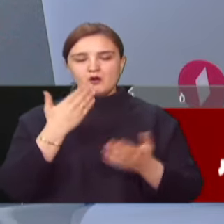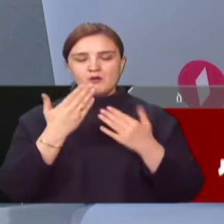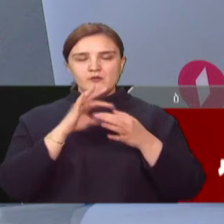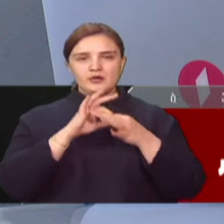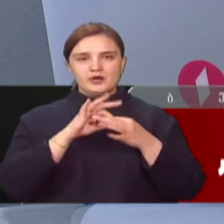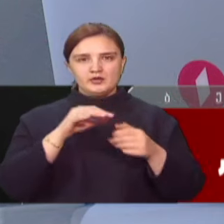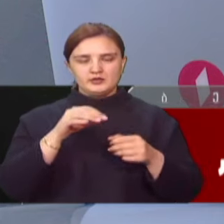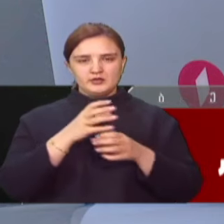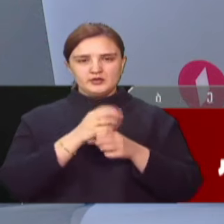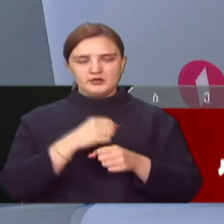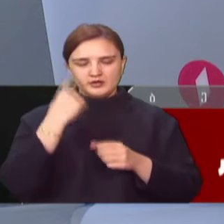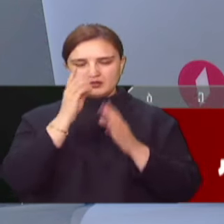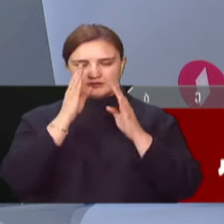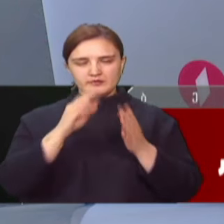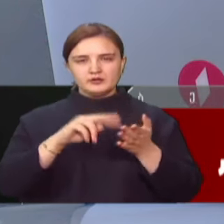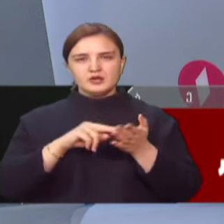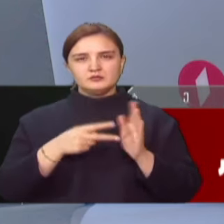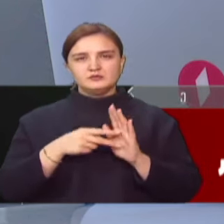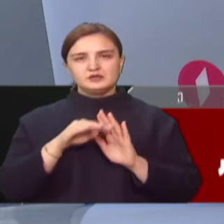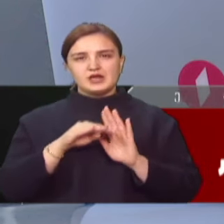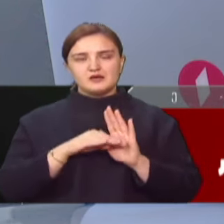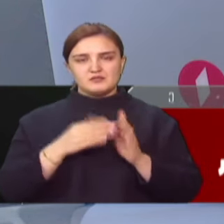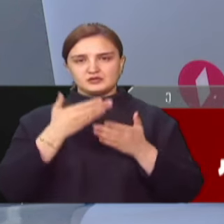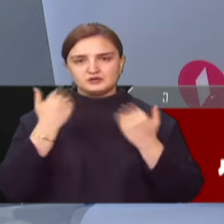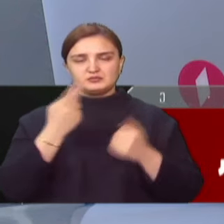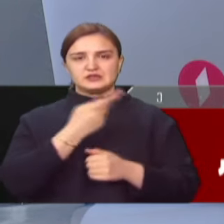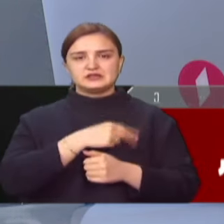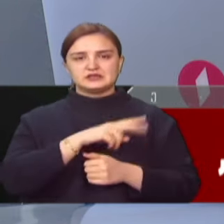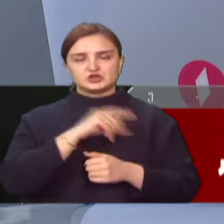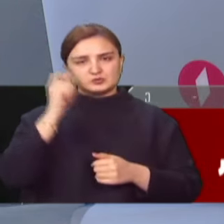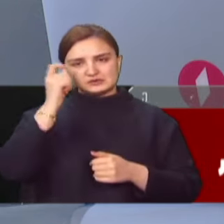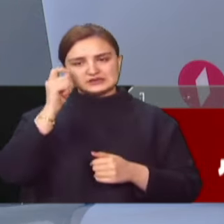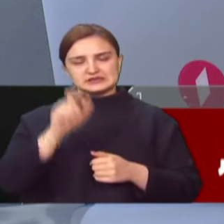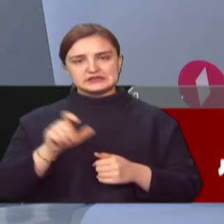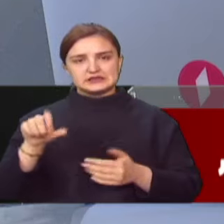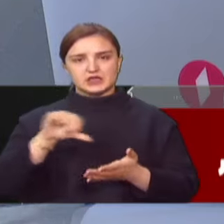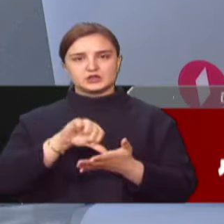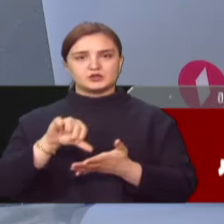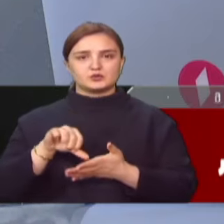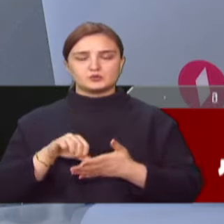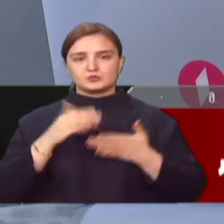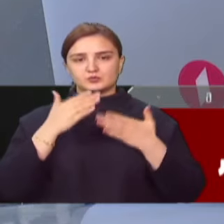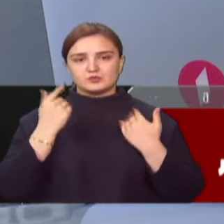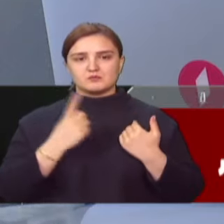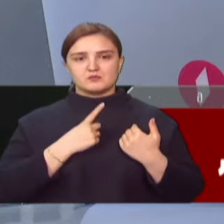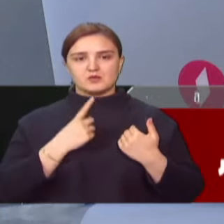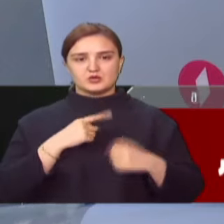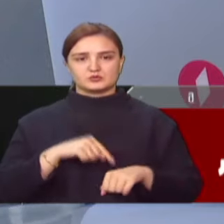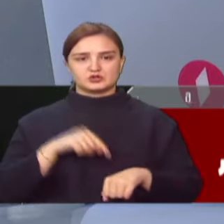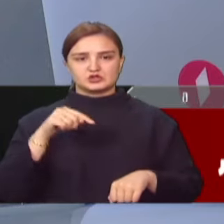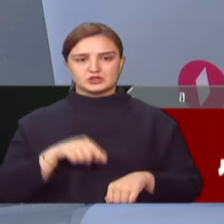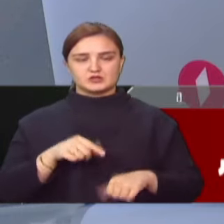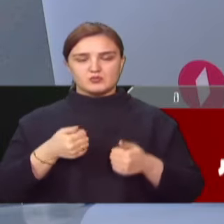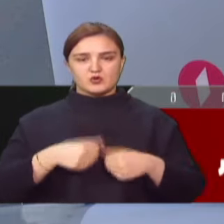შეზღუდვას, ინდივიდუალური სამკურნალო გეგმის არარსებობას, კლინიკაში ფსიქიატრების მუდმივად არყოფნას და მარტო ყოფნის შეგრძნებას.